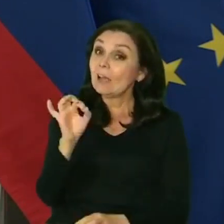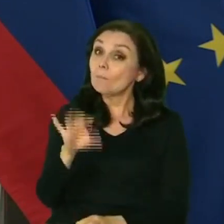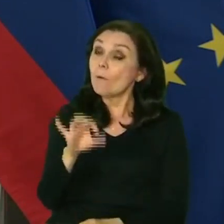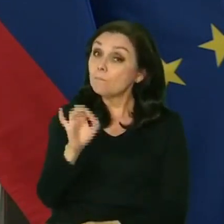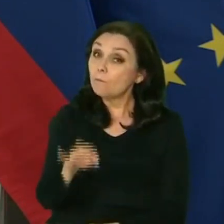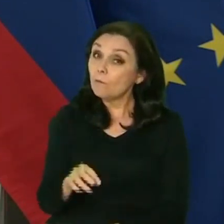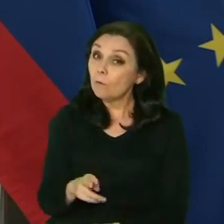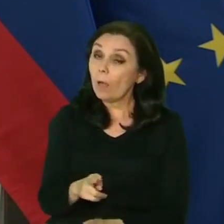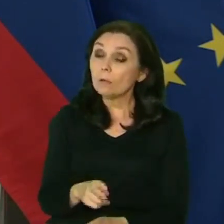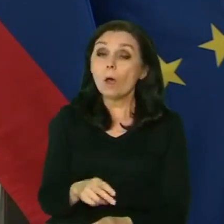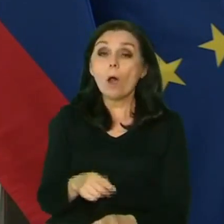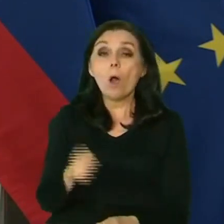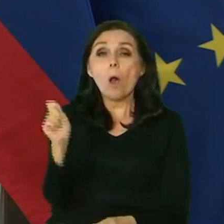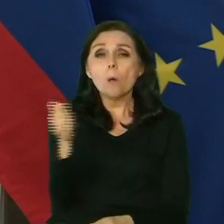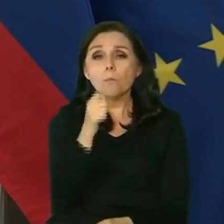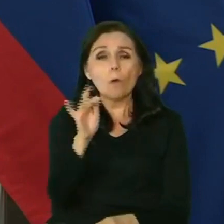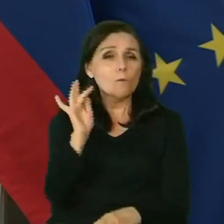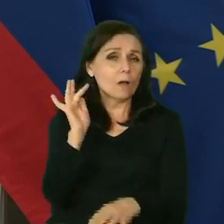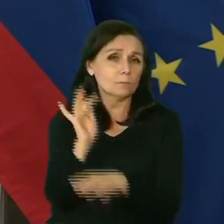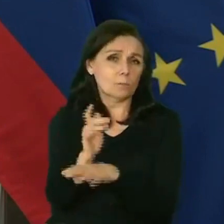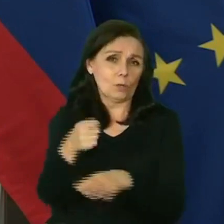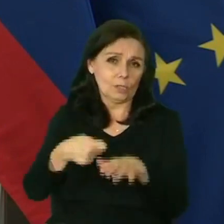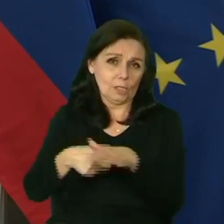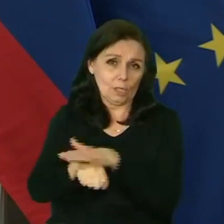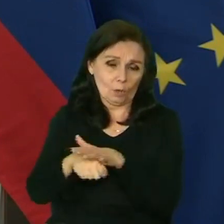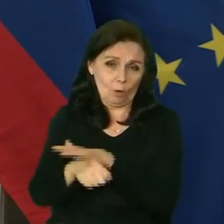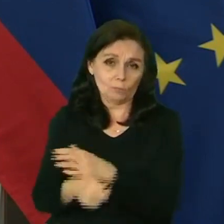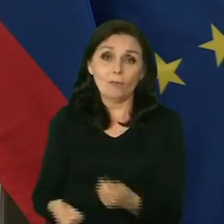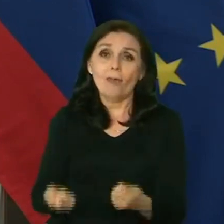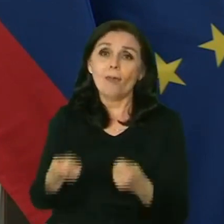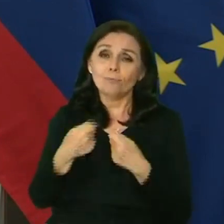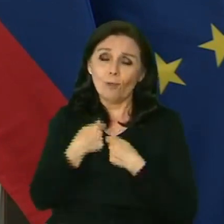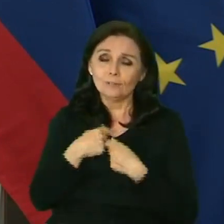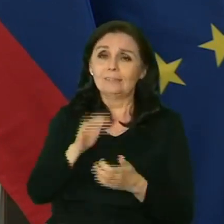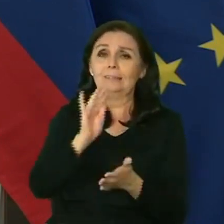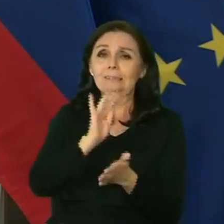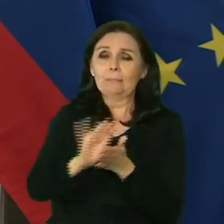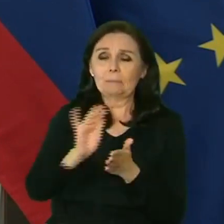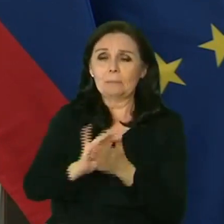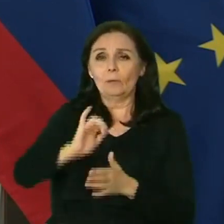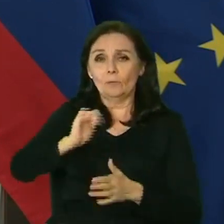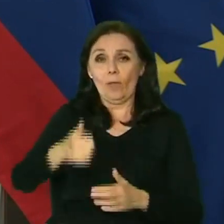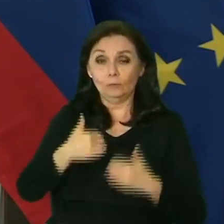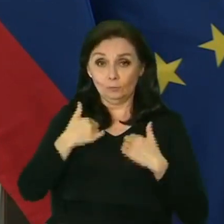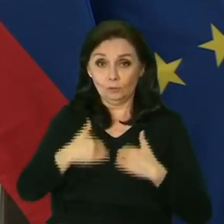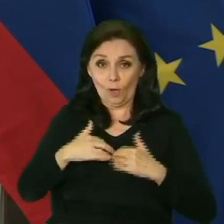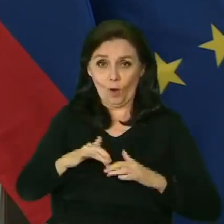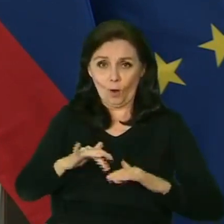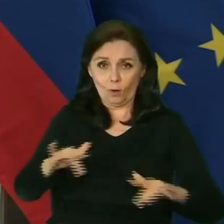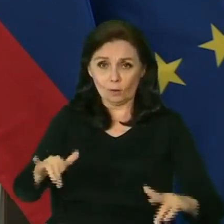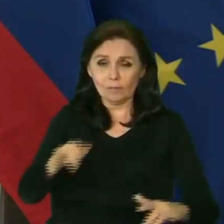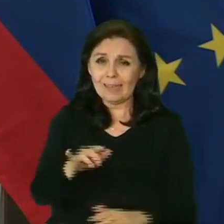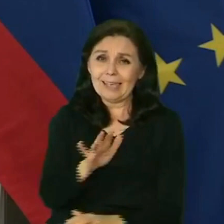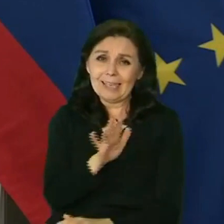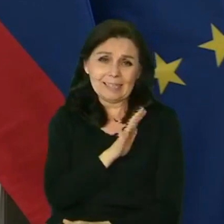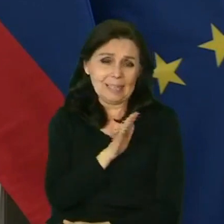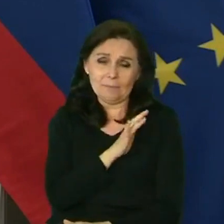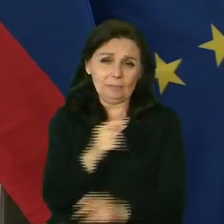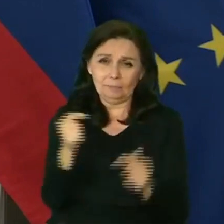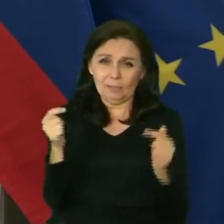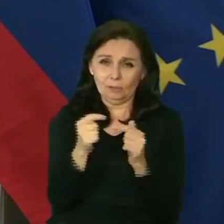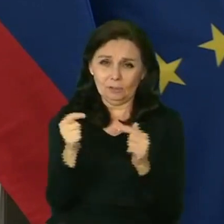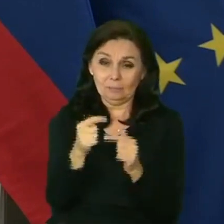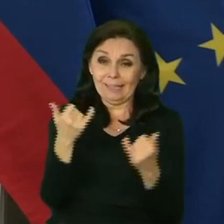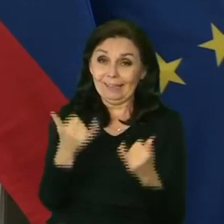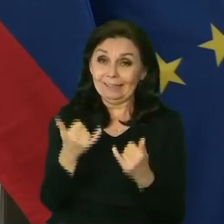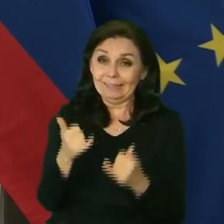bojovať voči korupcii a dostali sme k tomu do daru koronu. Nenápadného a nebezpečného nepriateľa, ktorý